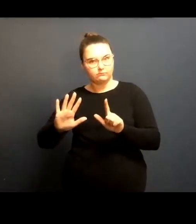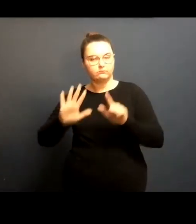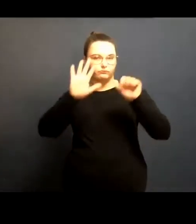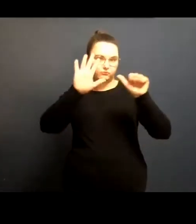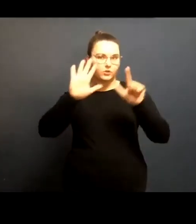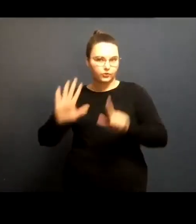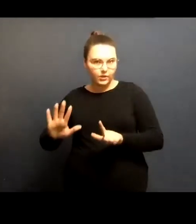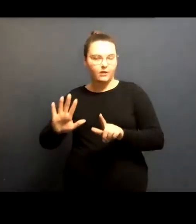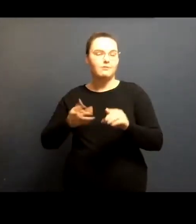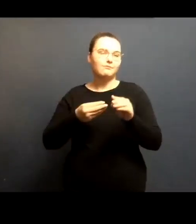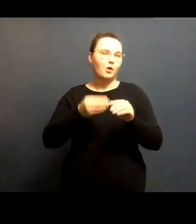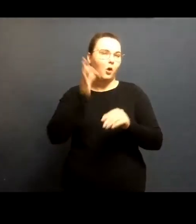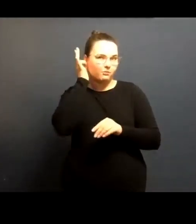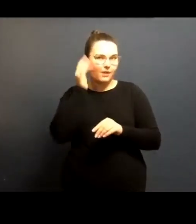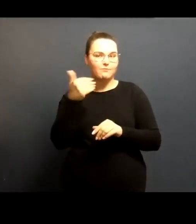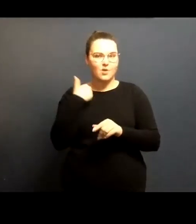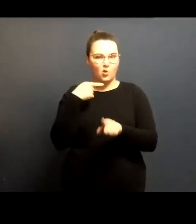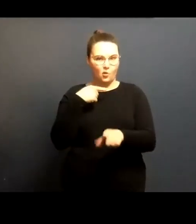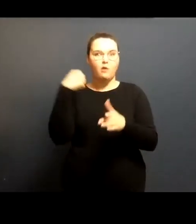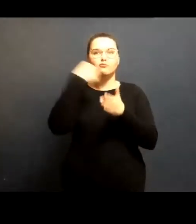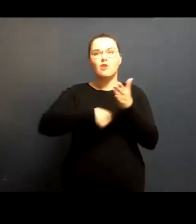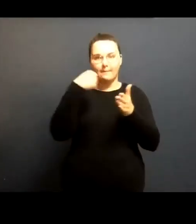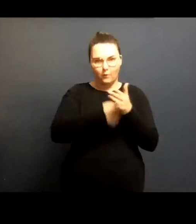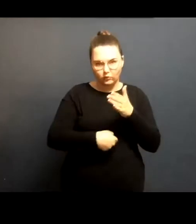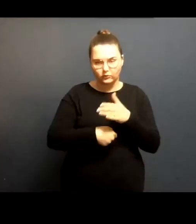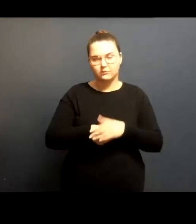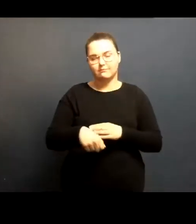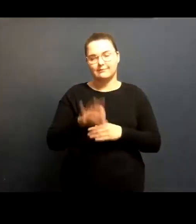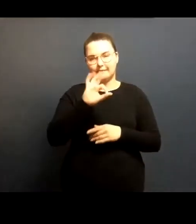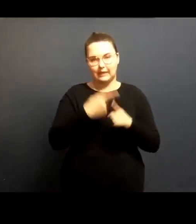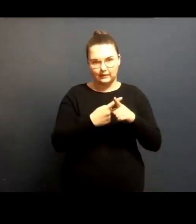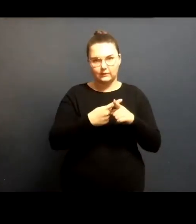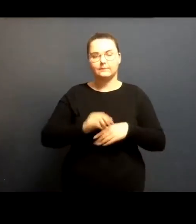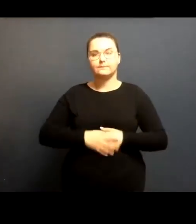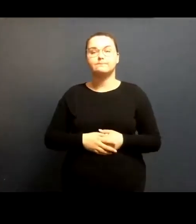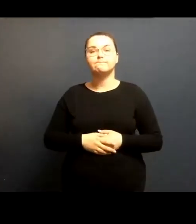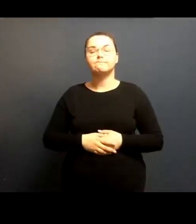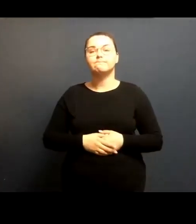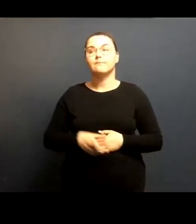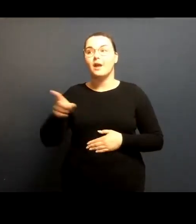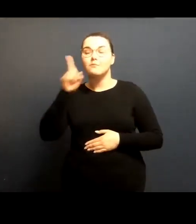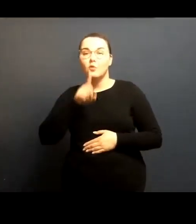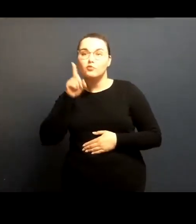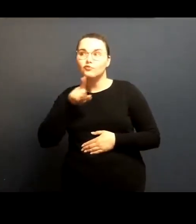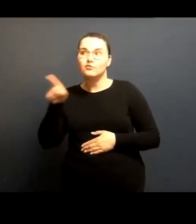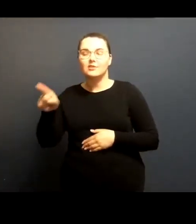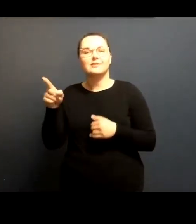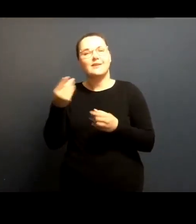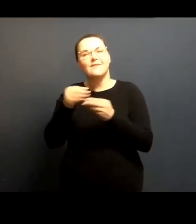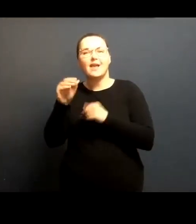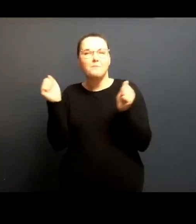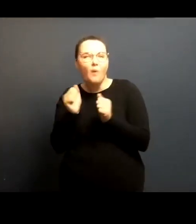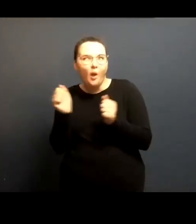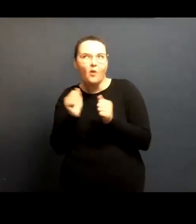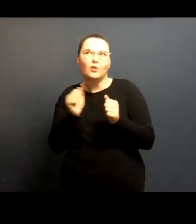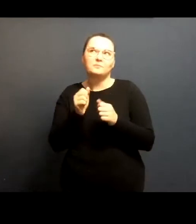Dziesięciokrotnie rzadziej deklarują to mężczyźni. Tak jak wcześniej powiedziano, mężczyźni obawiają się o tą technikę, czyli 3